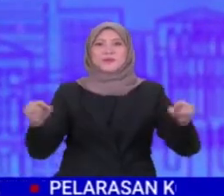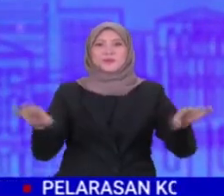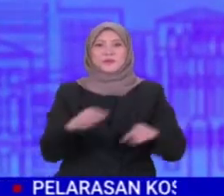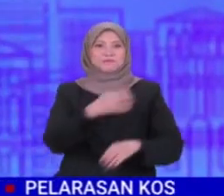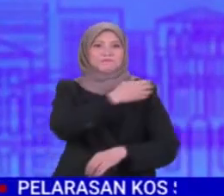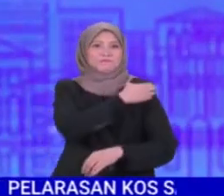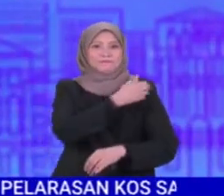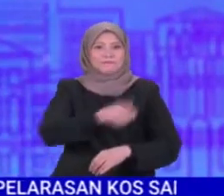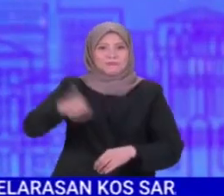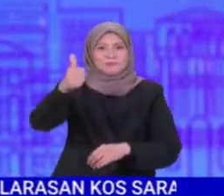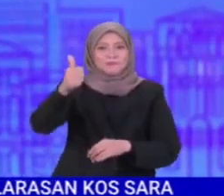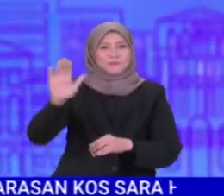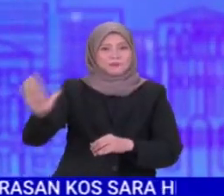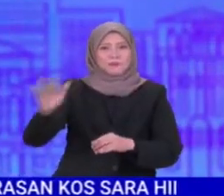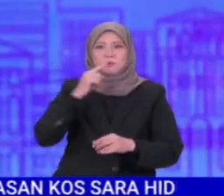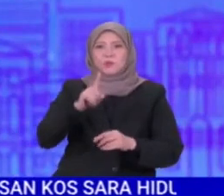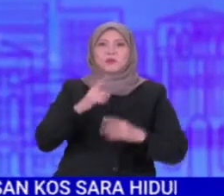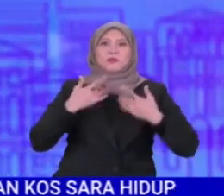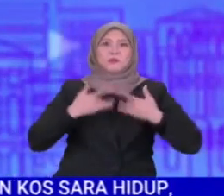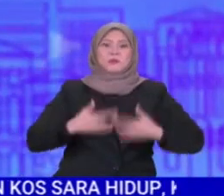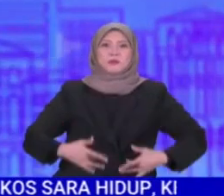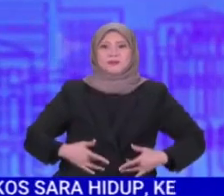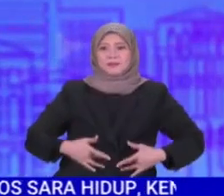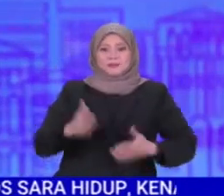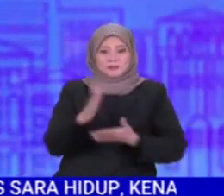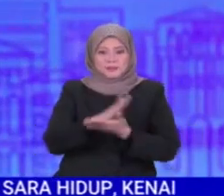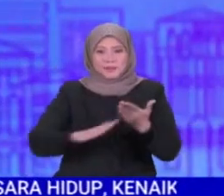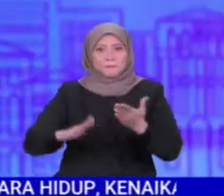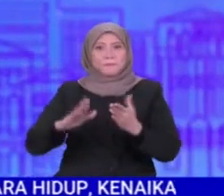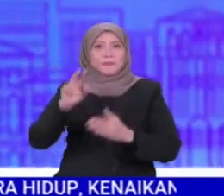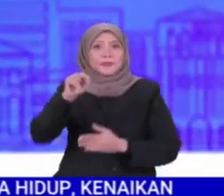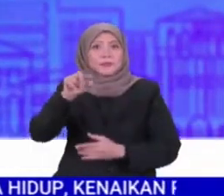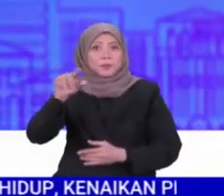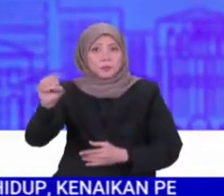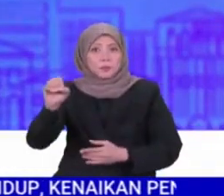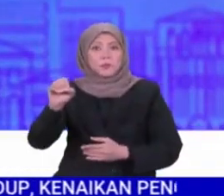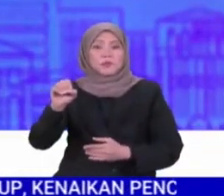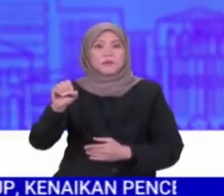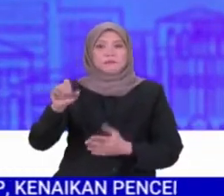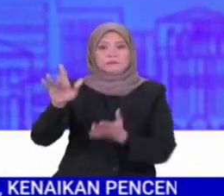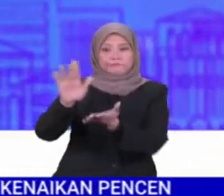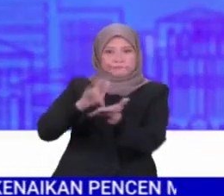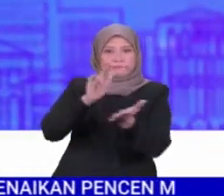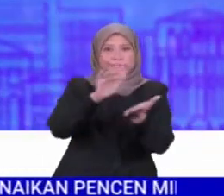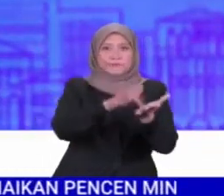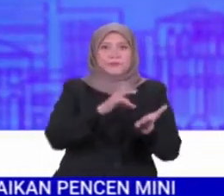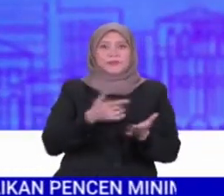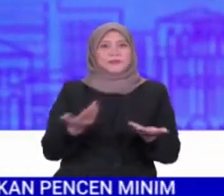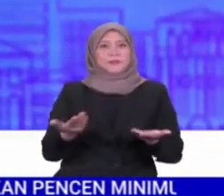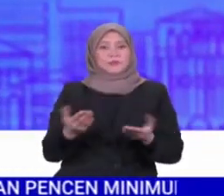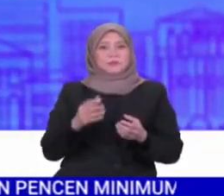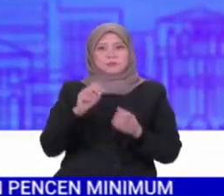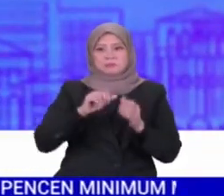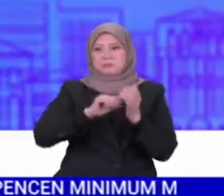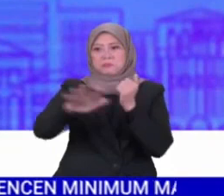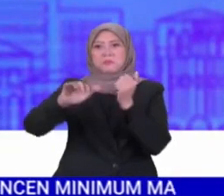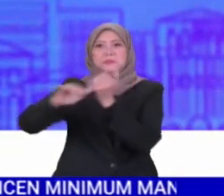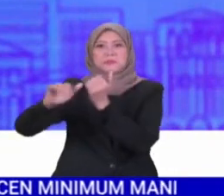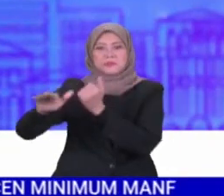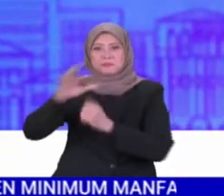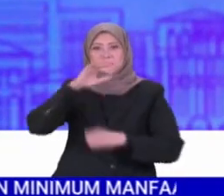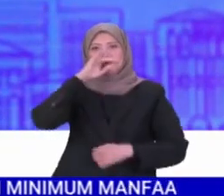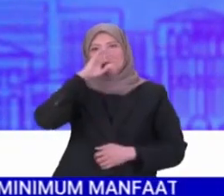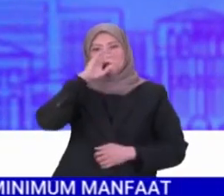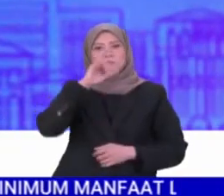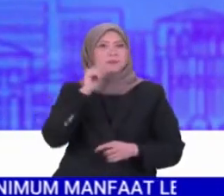pihak berkuasa negara itu selepas kecewa terhadap segelintir NGO yang mengambil kesempatan dengan menggembar-gemburkan berita